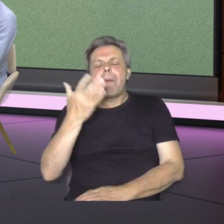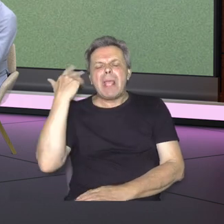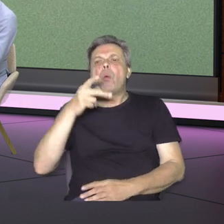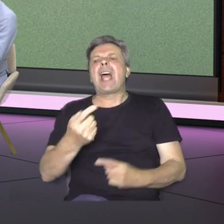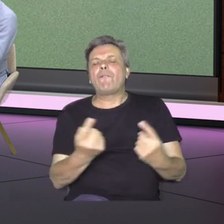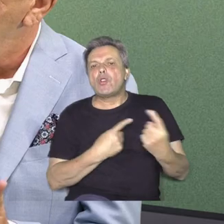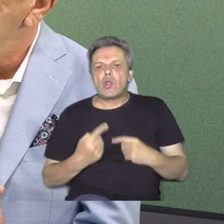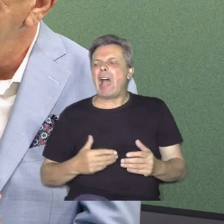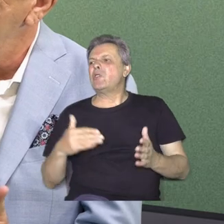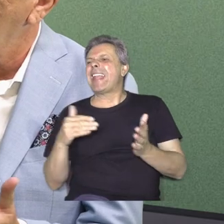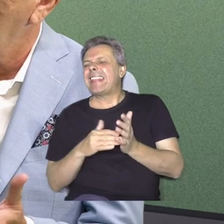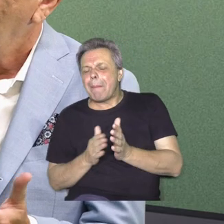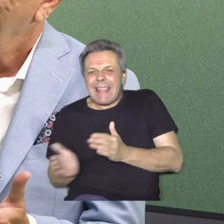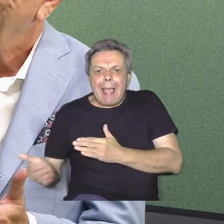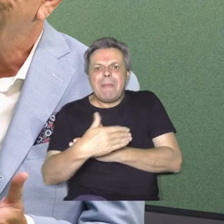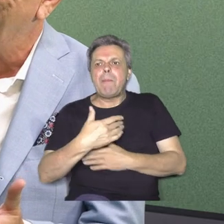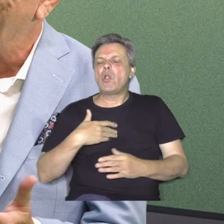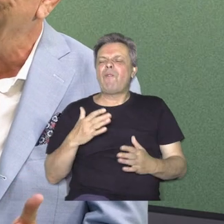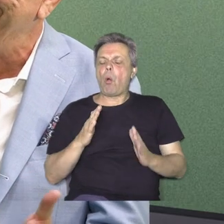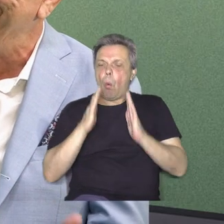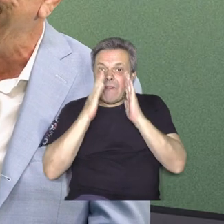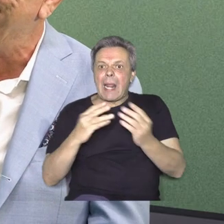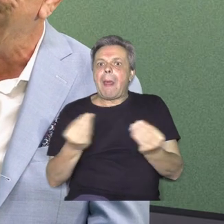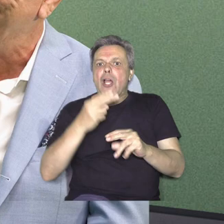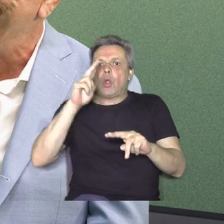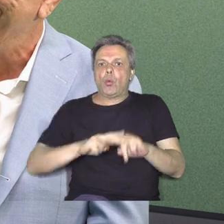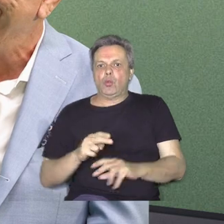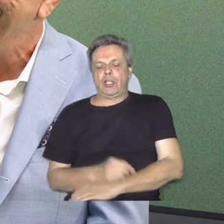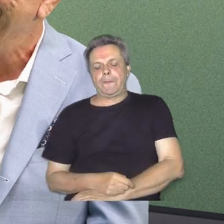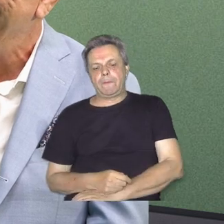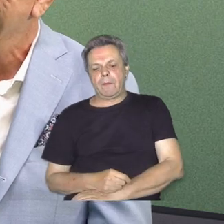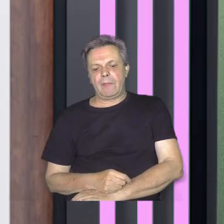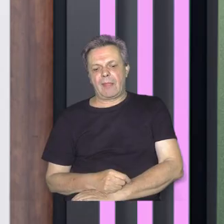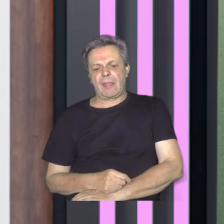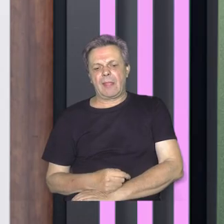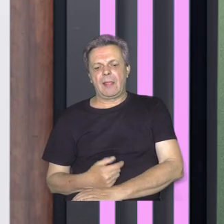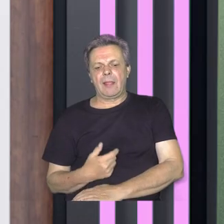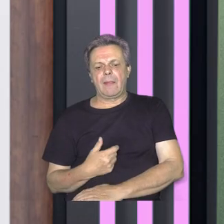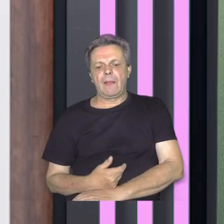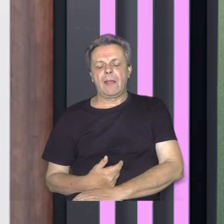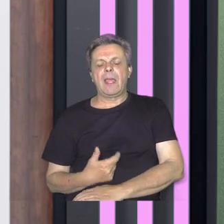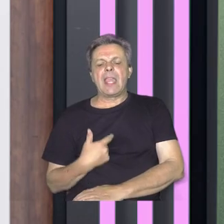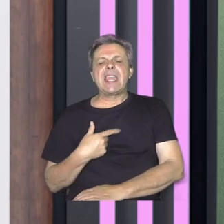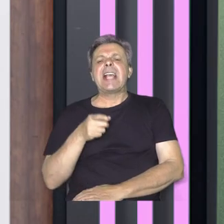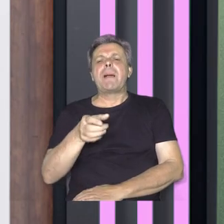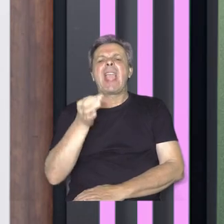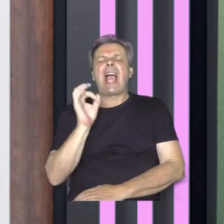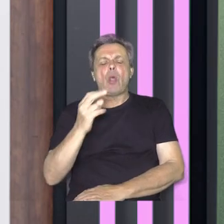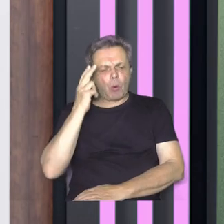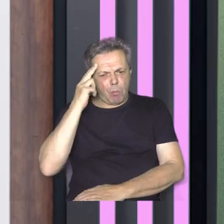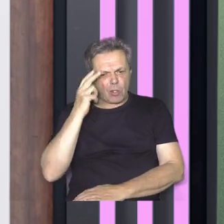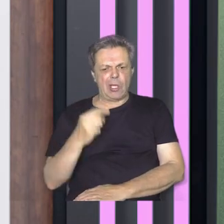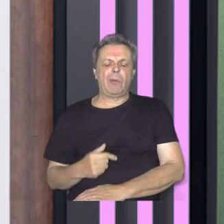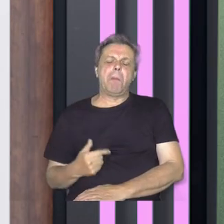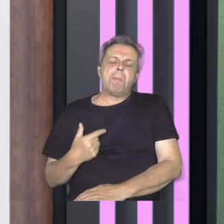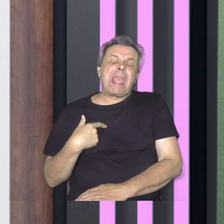da trebate mimo svog uvjerenja nešto odlučiti? Ja sam njega dobro upoznao.